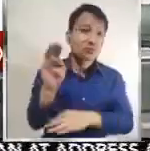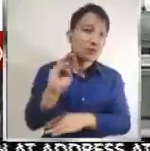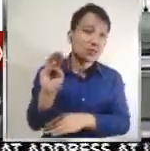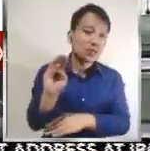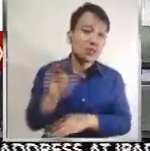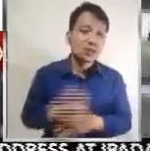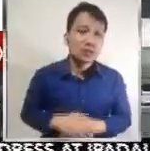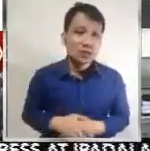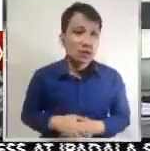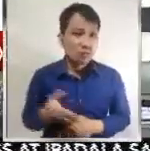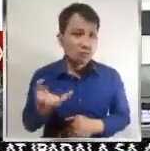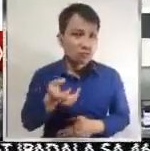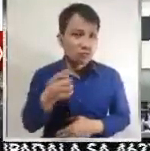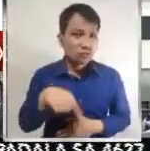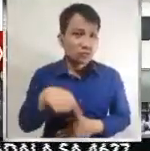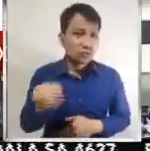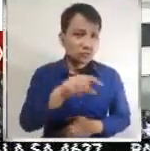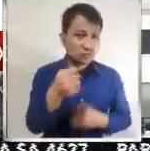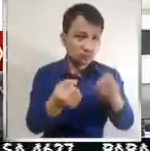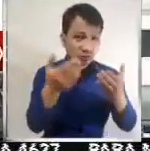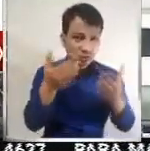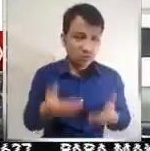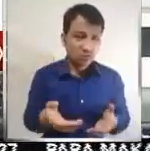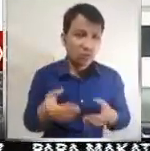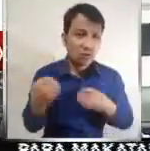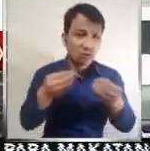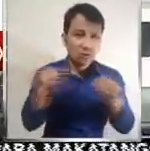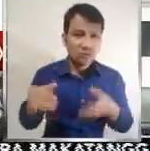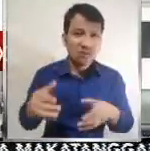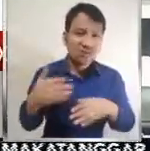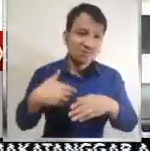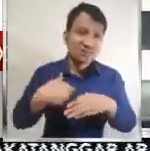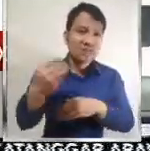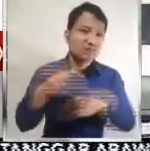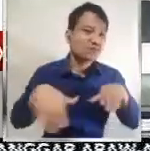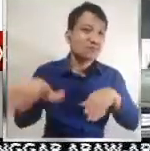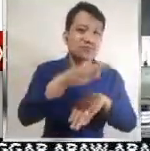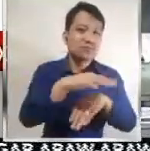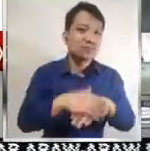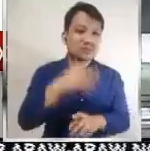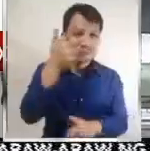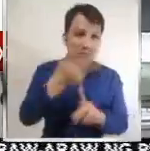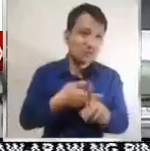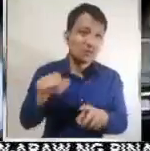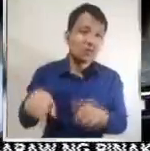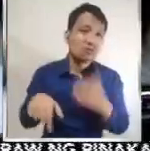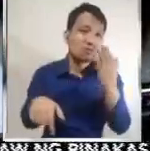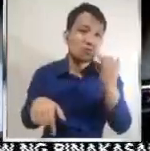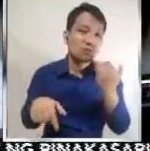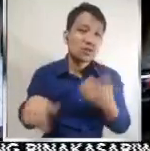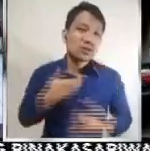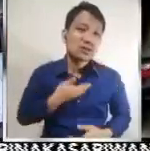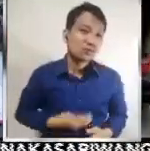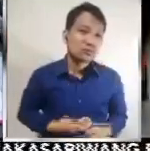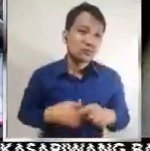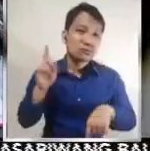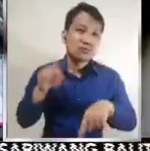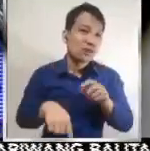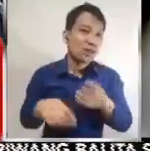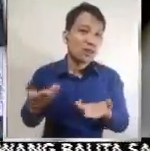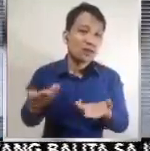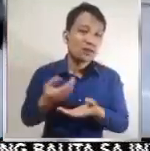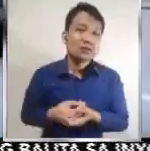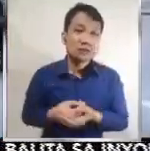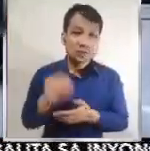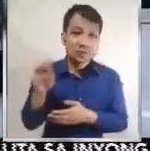ating drivers at operators makabiyahe sapagkat 3 months nang gutom sila eh, di ba? Sa Lunes, makakabiyahe na